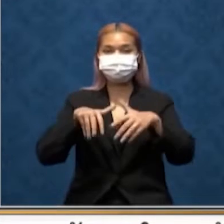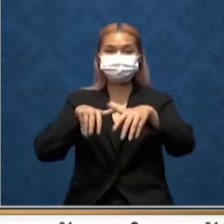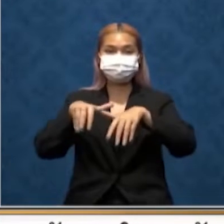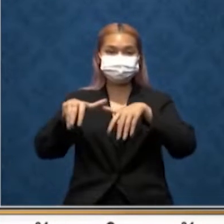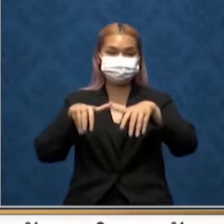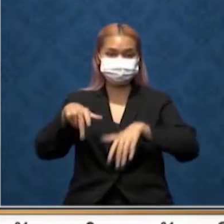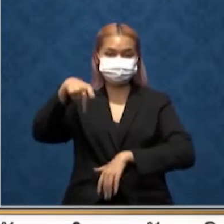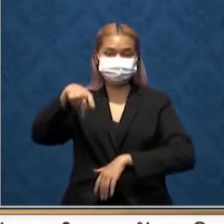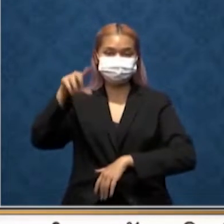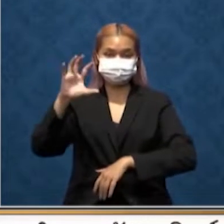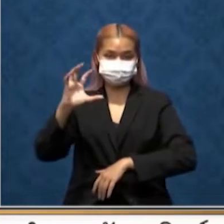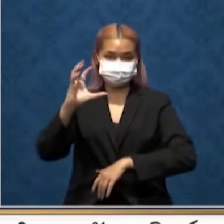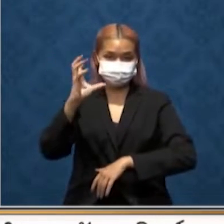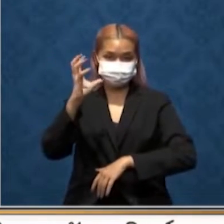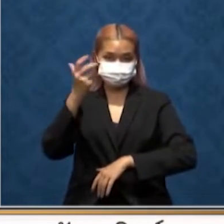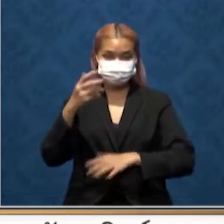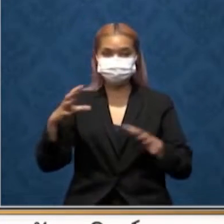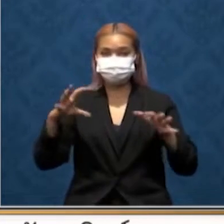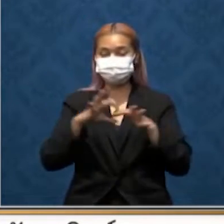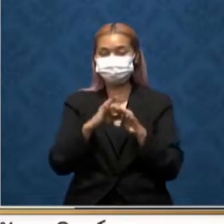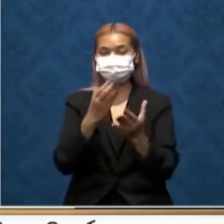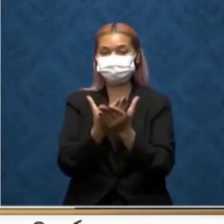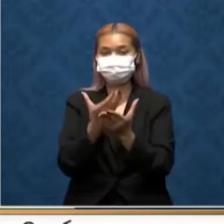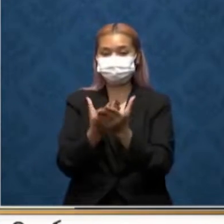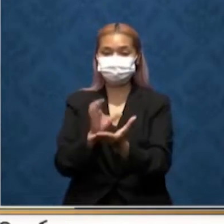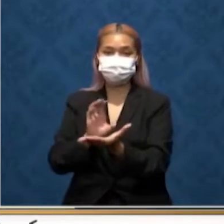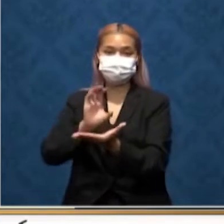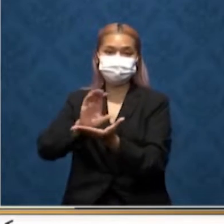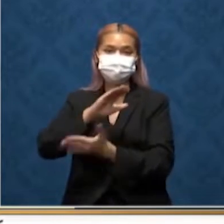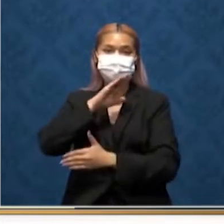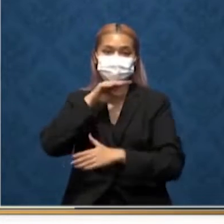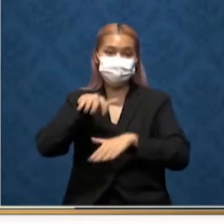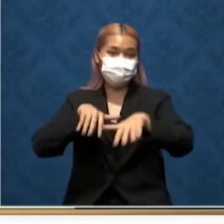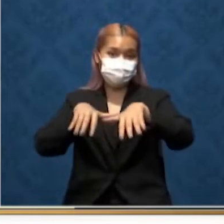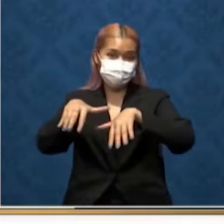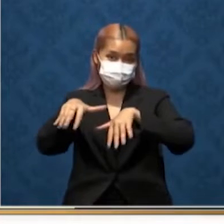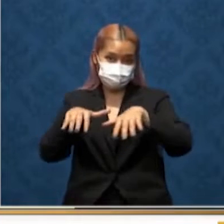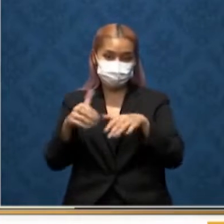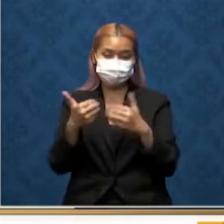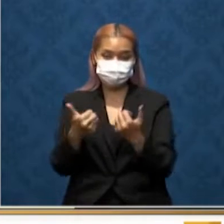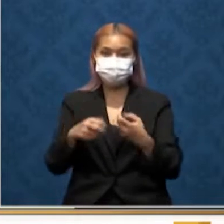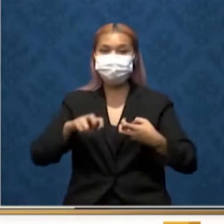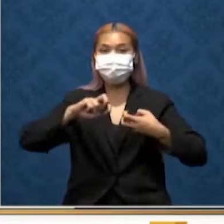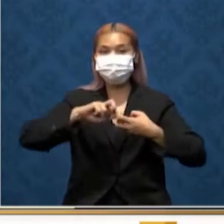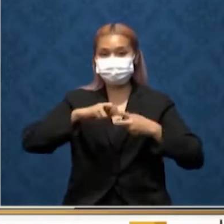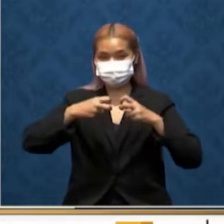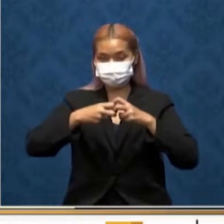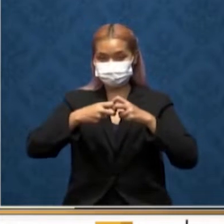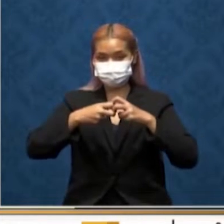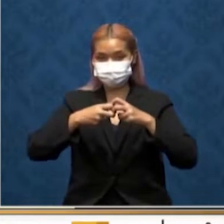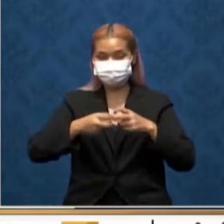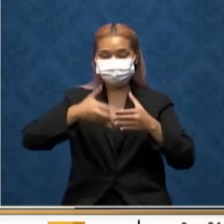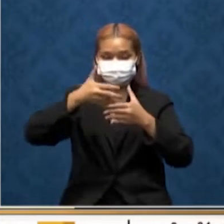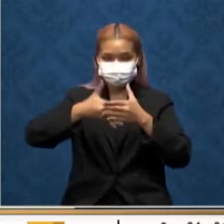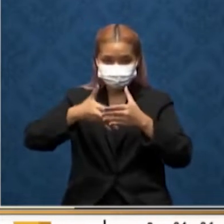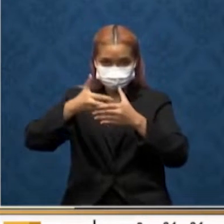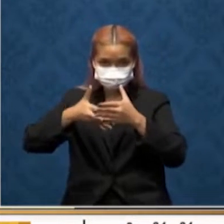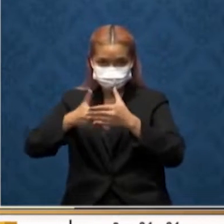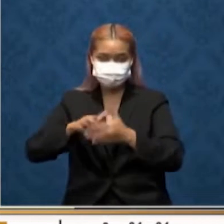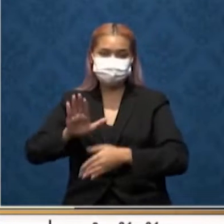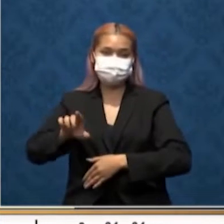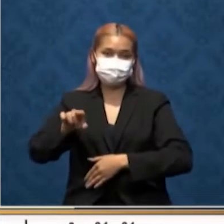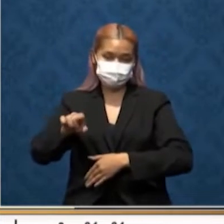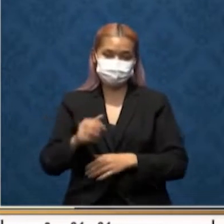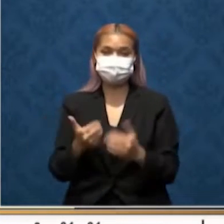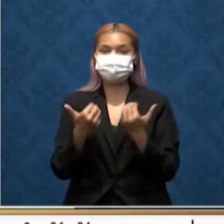จำนวนมากเรื่องของหนี้กองทุนหมู่บ้านครับที่จะเป็นระเบิดเวลาลูกใหญ่ของคนยากคนจนที่กำลังใกล้เข้ามารัฐบาลมีมาตรการในการพักช